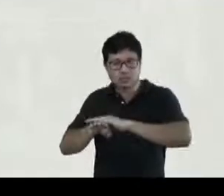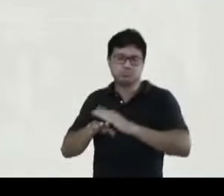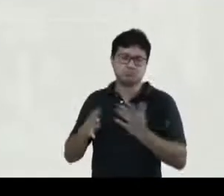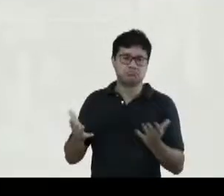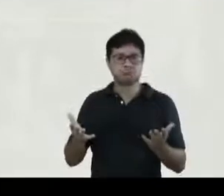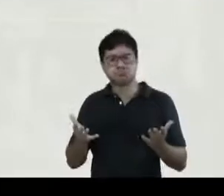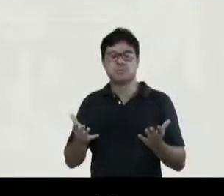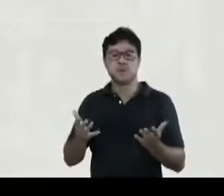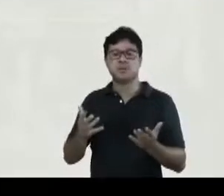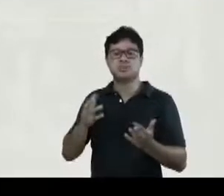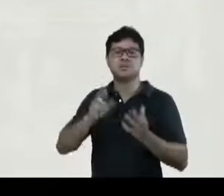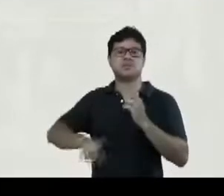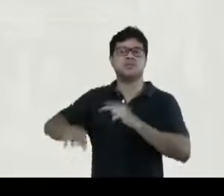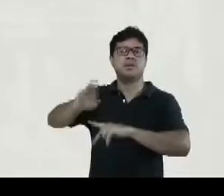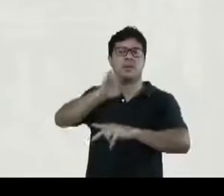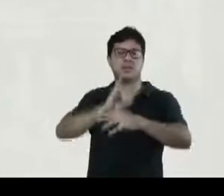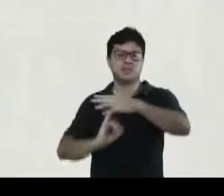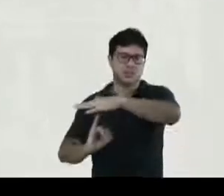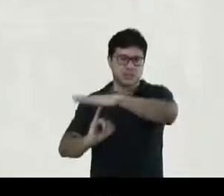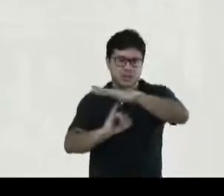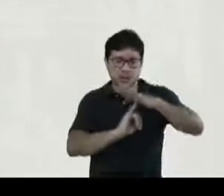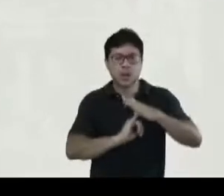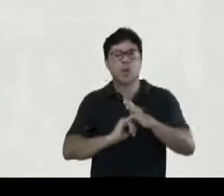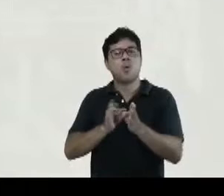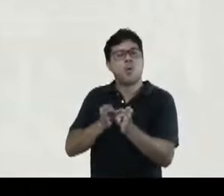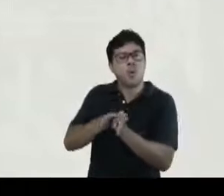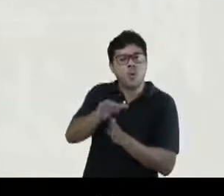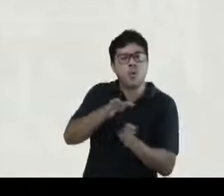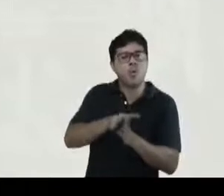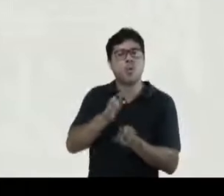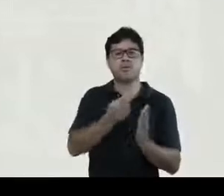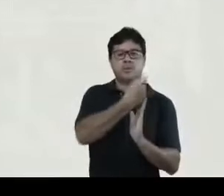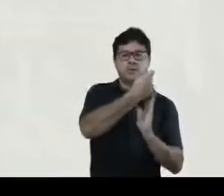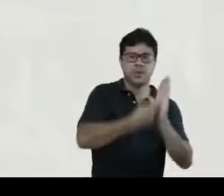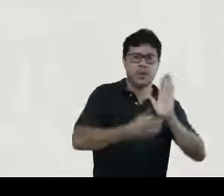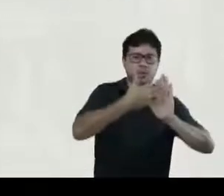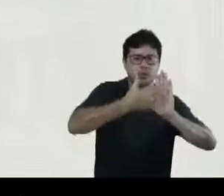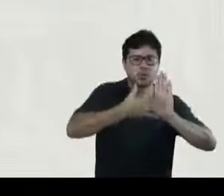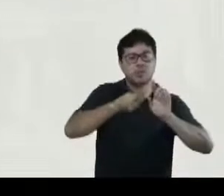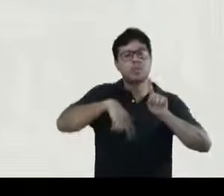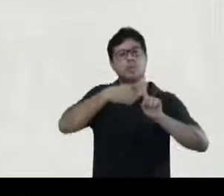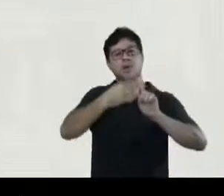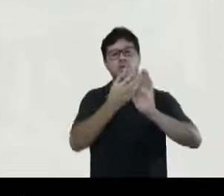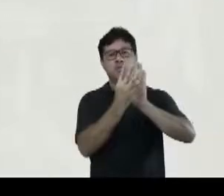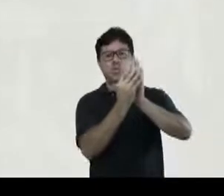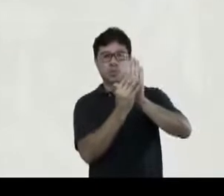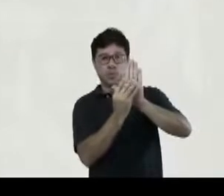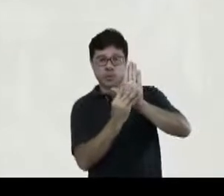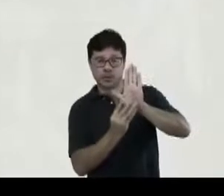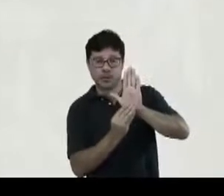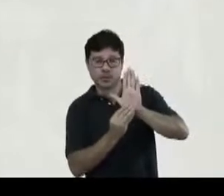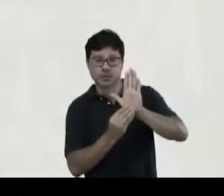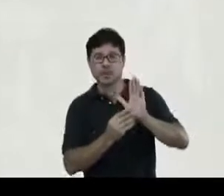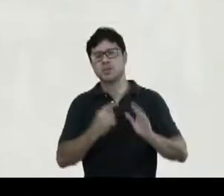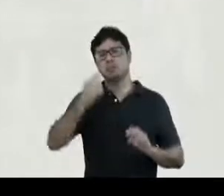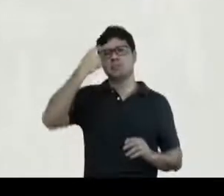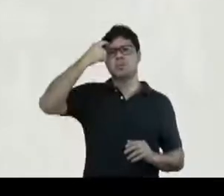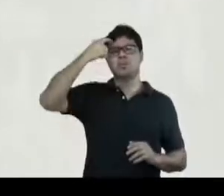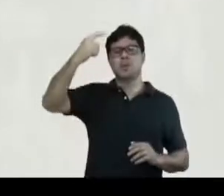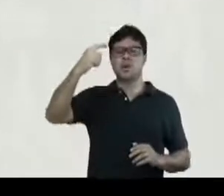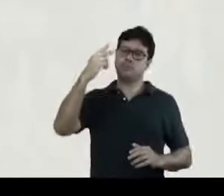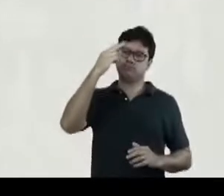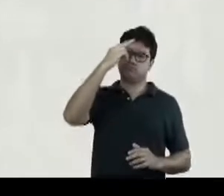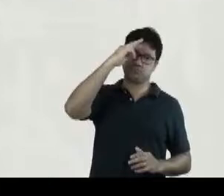institutionenübergreifend, orientiert zum Beispiel an Texten und an Inhalten. Denken wir nur an die großen